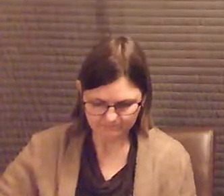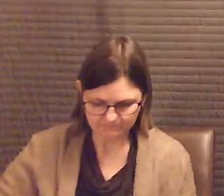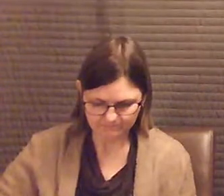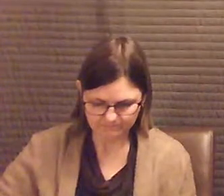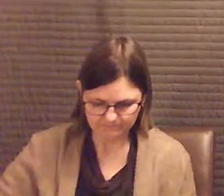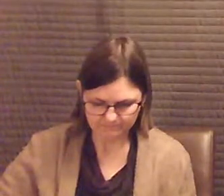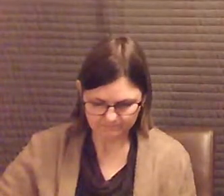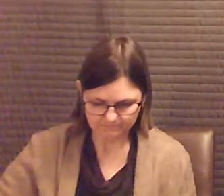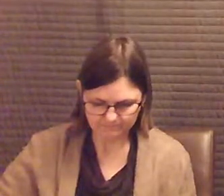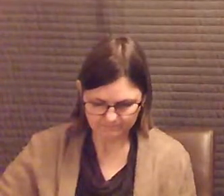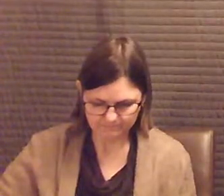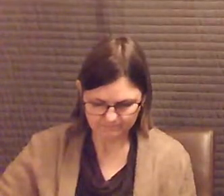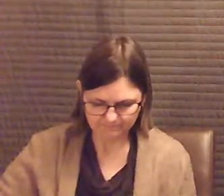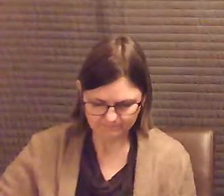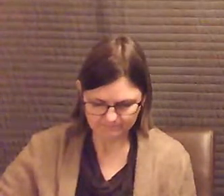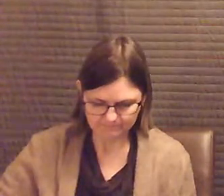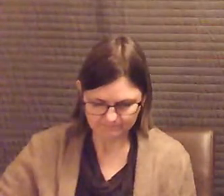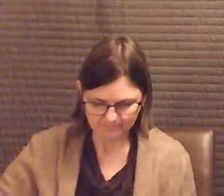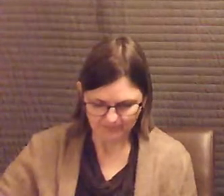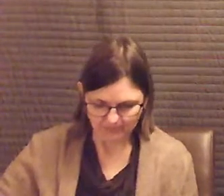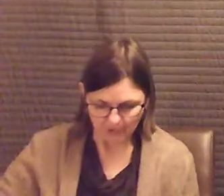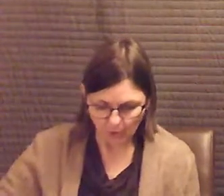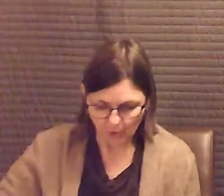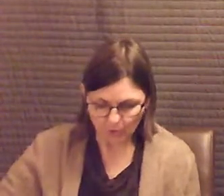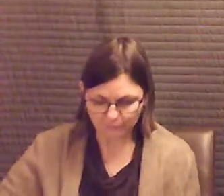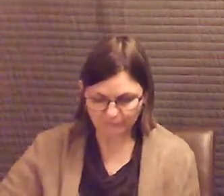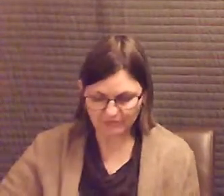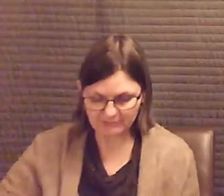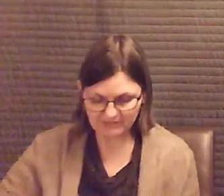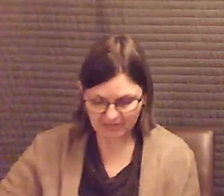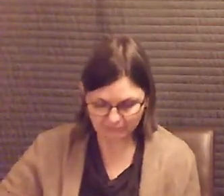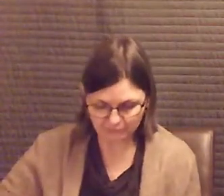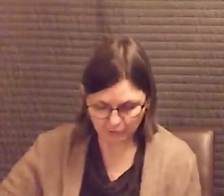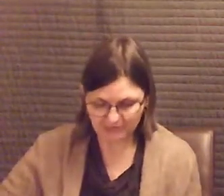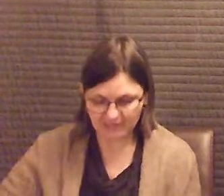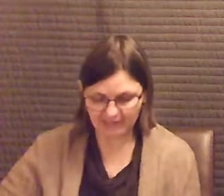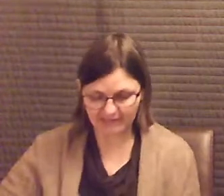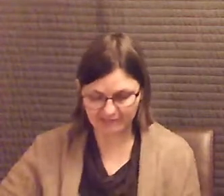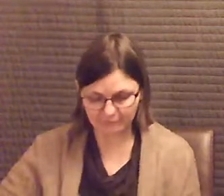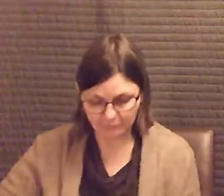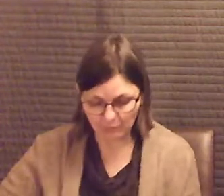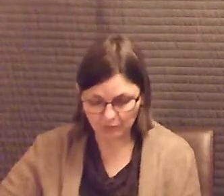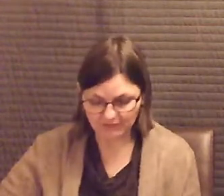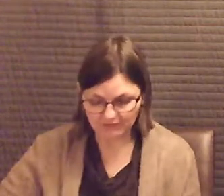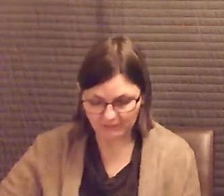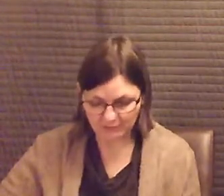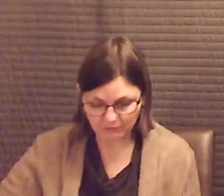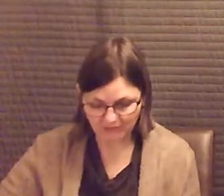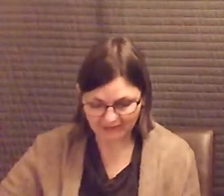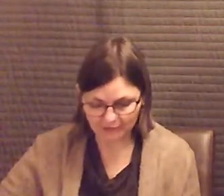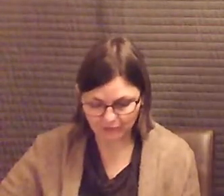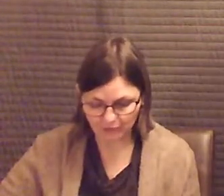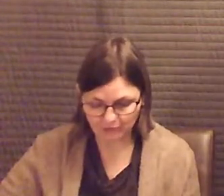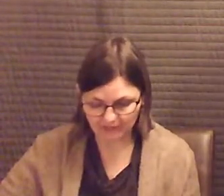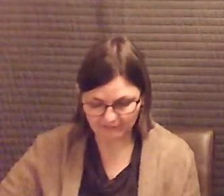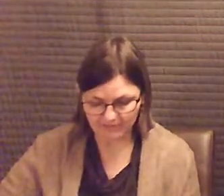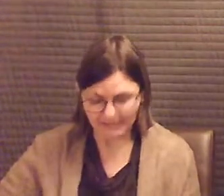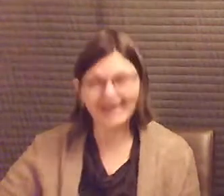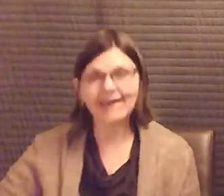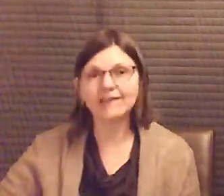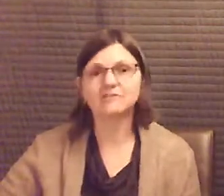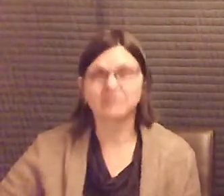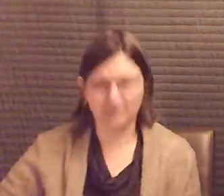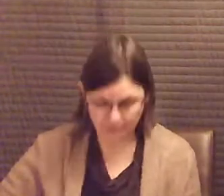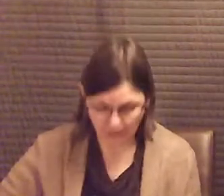arnhem marjolein los ook verdiept de zeisen verordeningen en zijn verbond dat hij met hun vader gesloten had